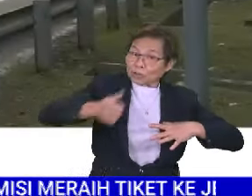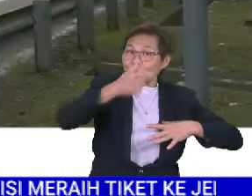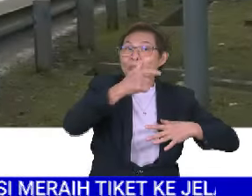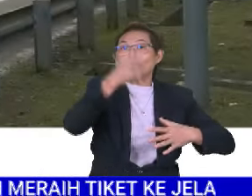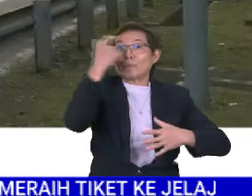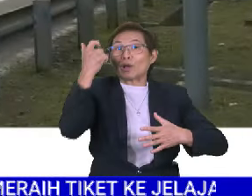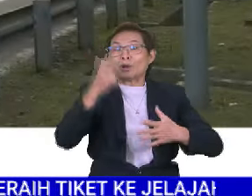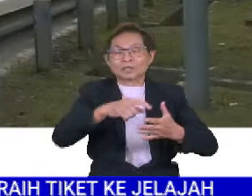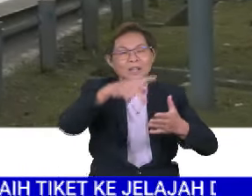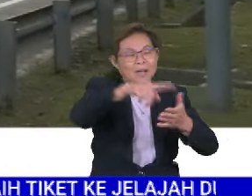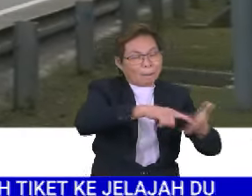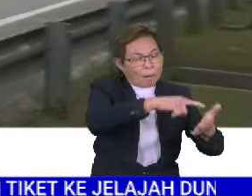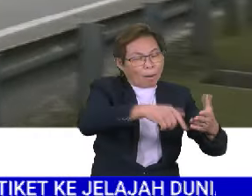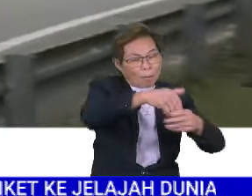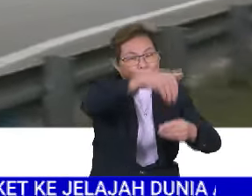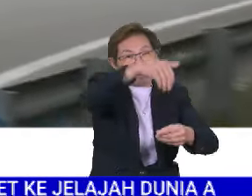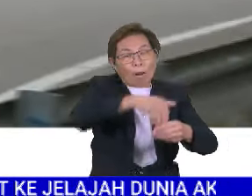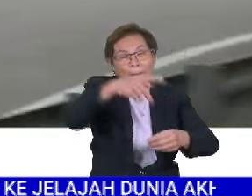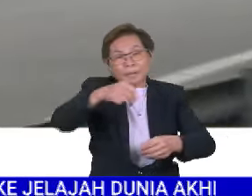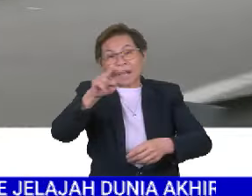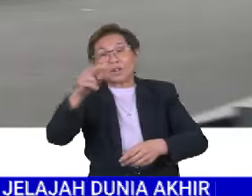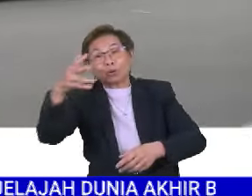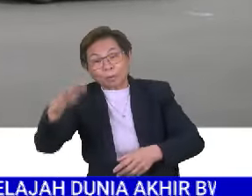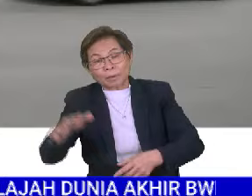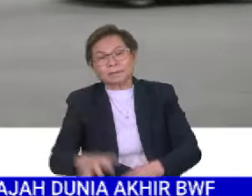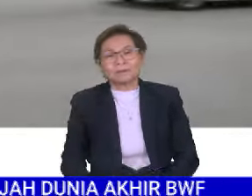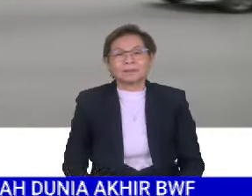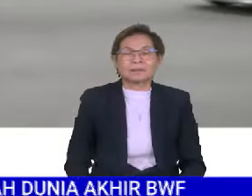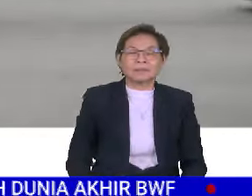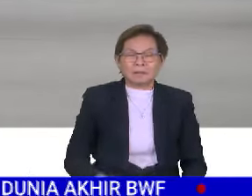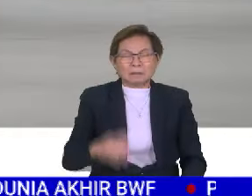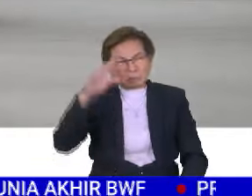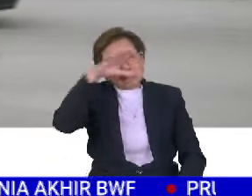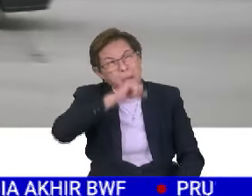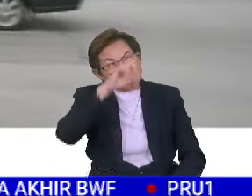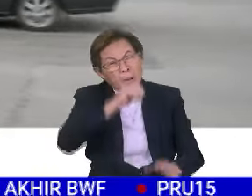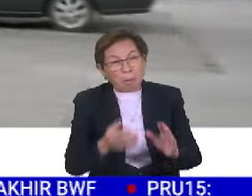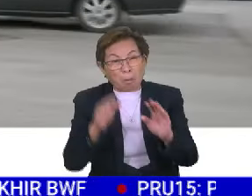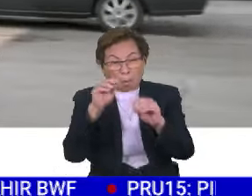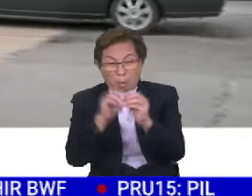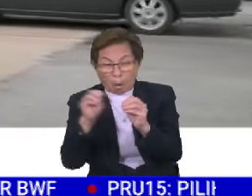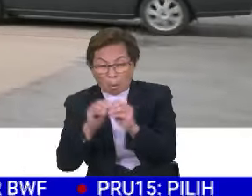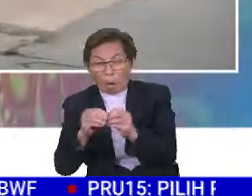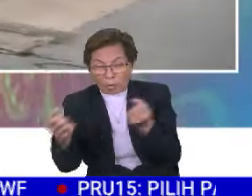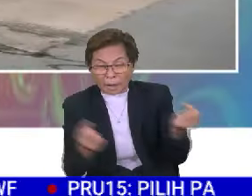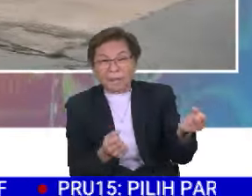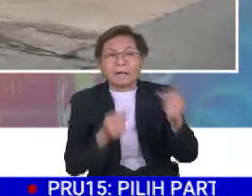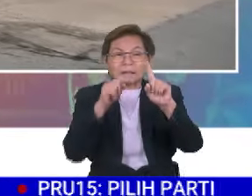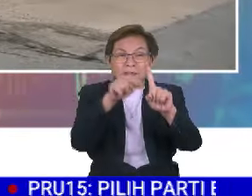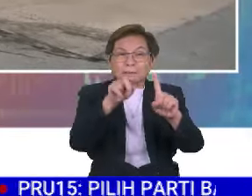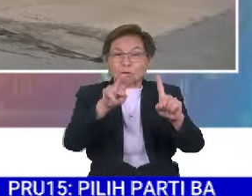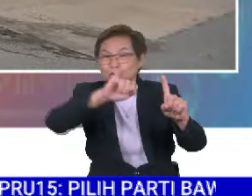raya umum ke-15 Sabtu ini, Ani Berhad menjangka peningkatan jumlah kenderaan sehingga